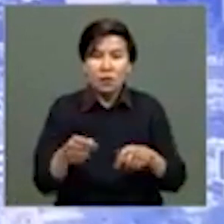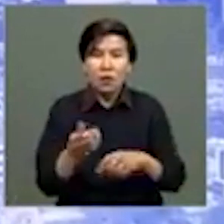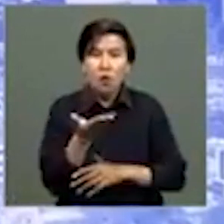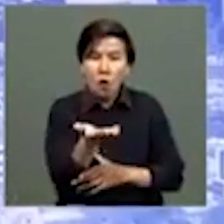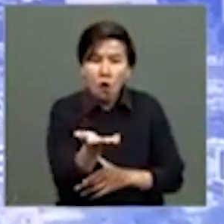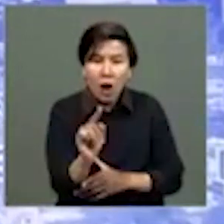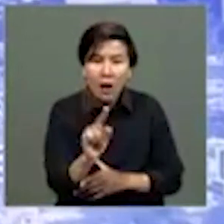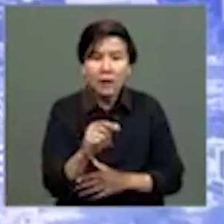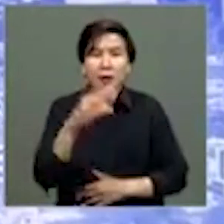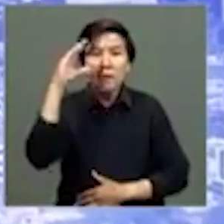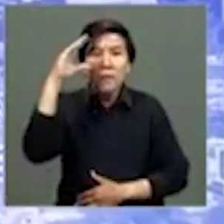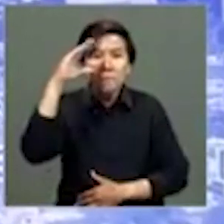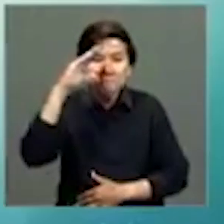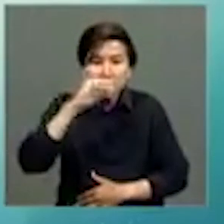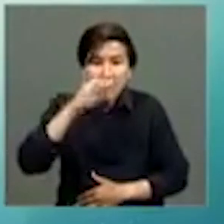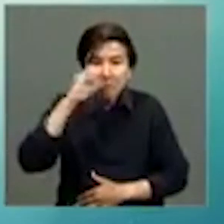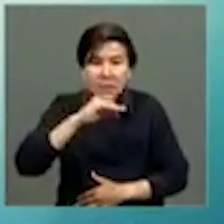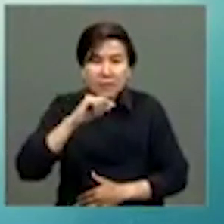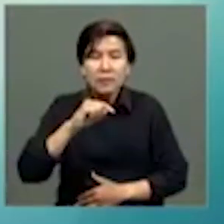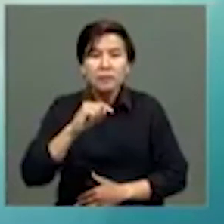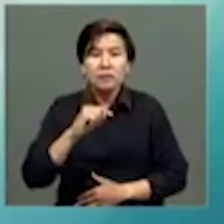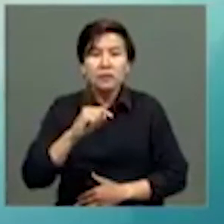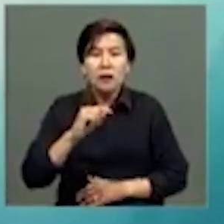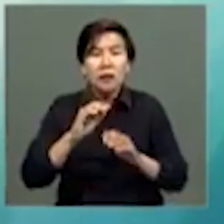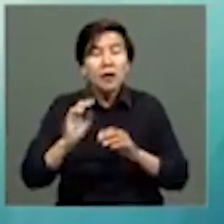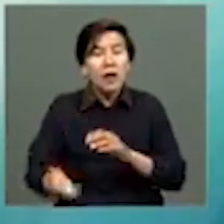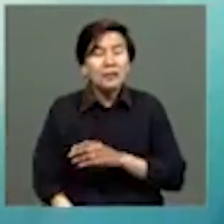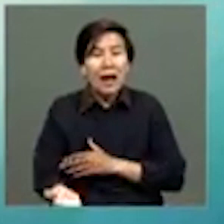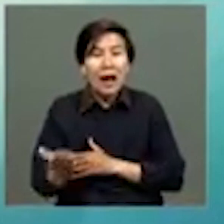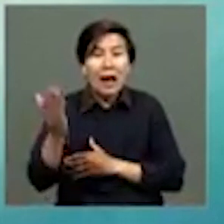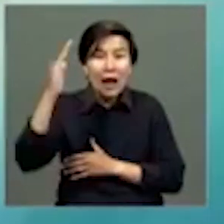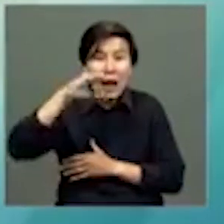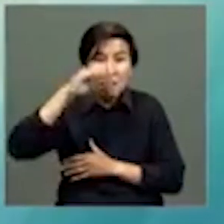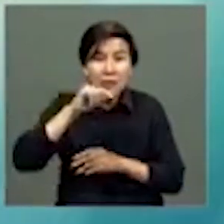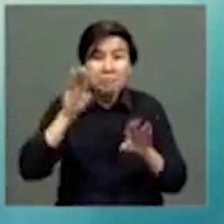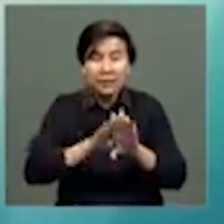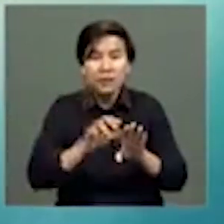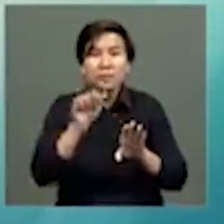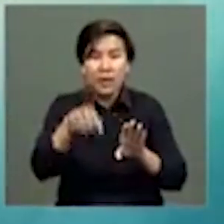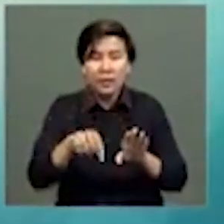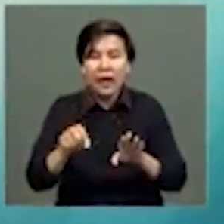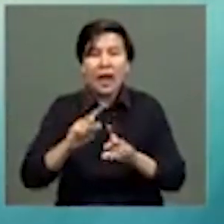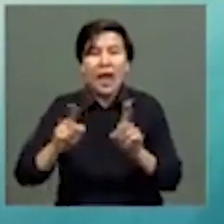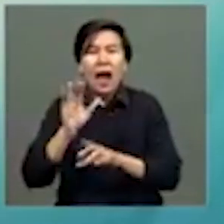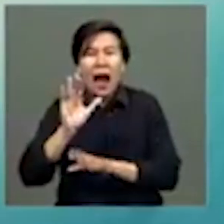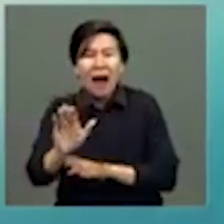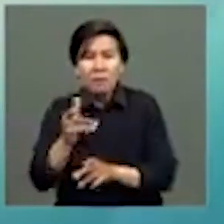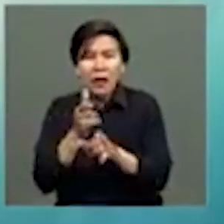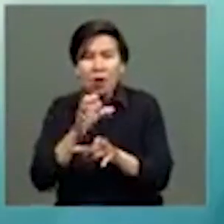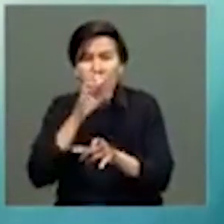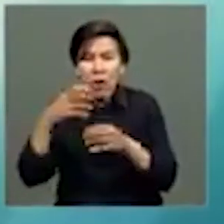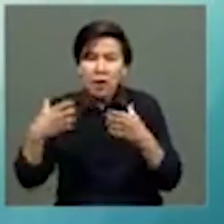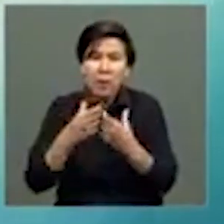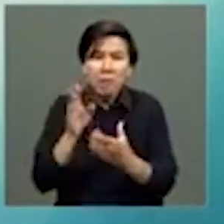วมมือนะคะว่าอาจจะต้องงดการดื่มสุรายังพบอยู่นะคะตรงนี้เราจะไม่เจอความเสี่ยงเหล่านี้เลยค่ะถ้าพี่น้อง